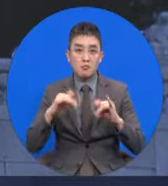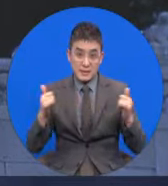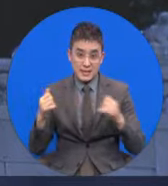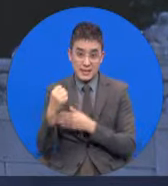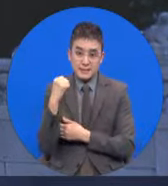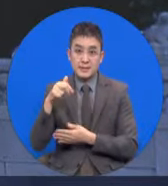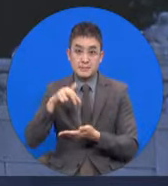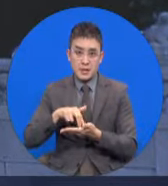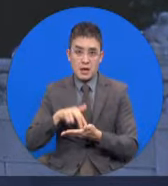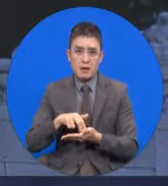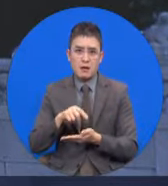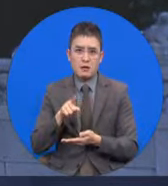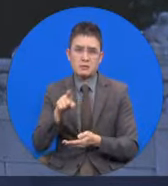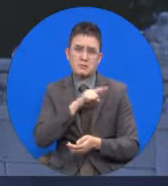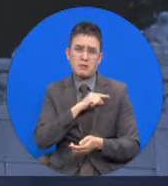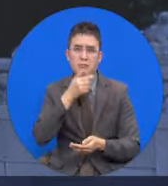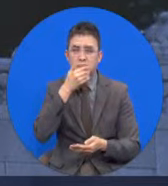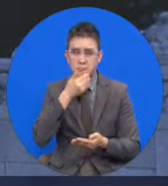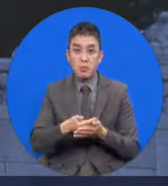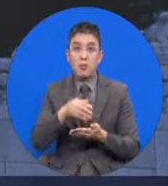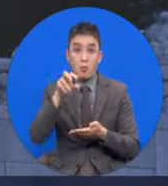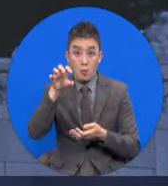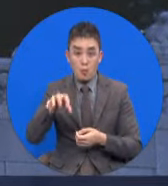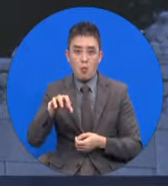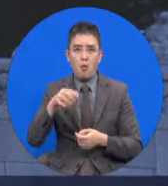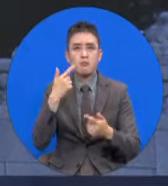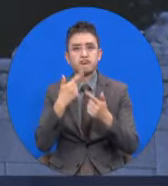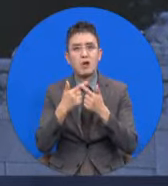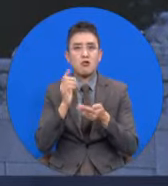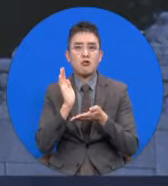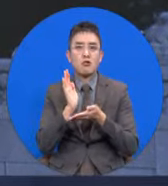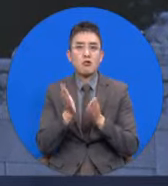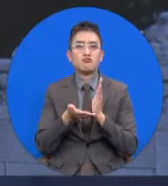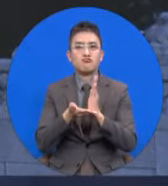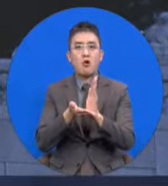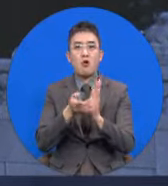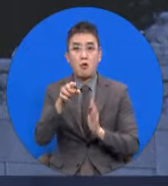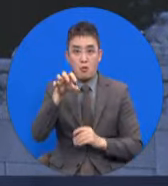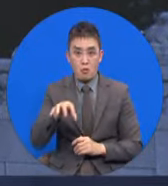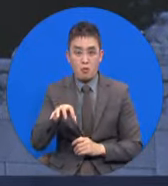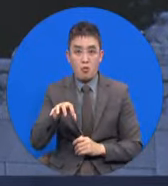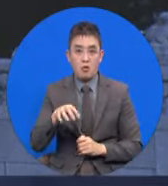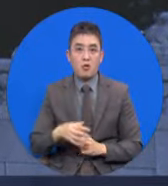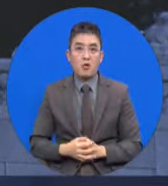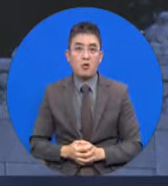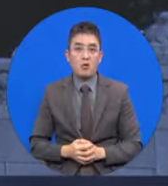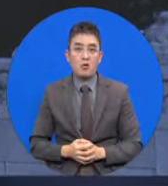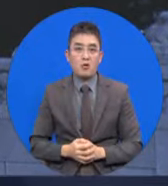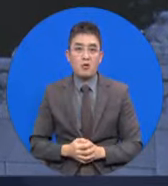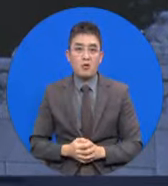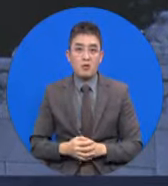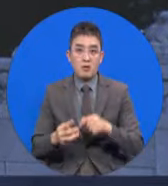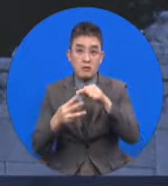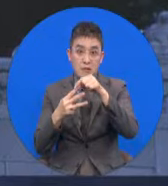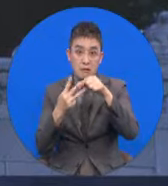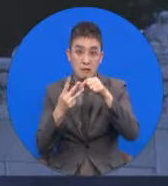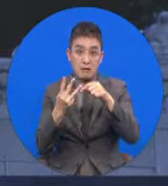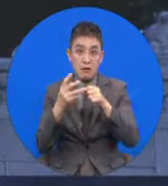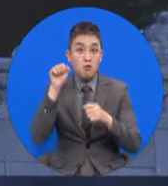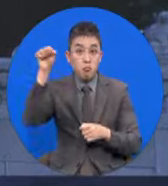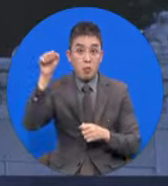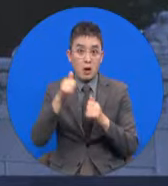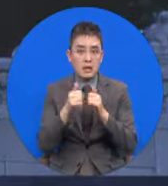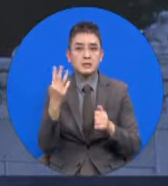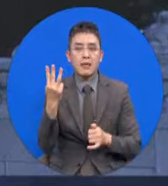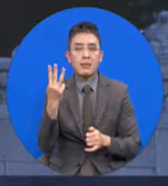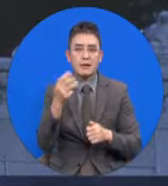변수인 게요. 부산 수영구입니다. 민주당의 유동철 후보와 국민의힘의 정현욱 후보 그리고 무소속의 장해찬 후보 이